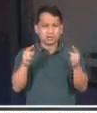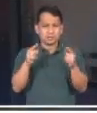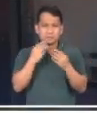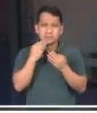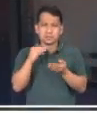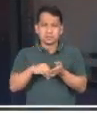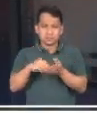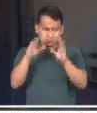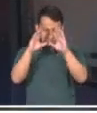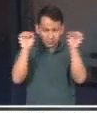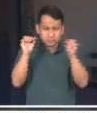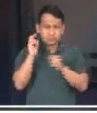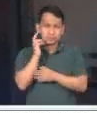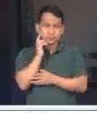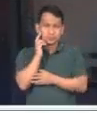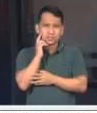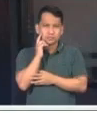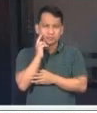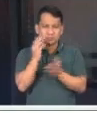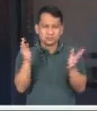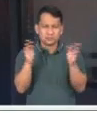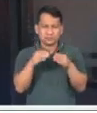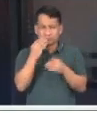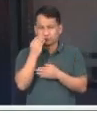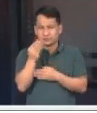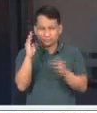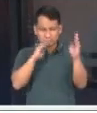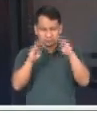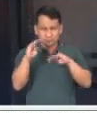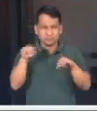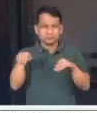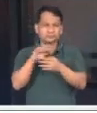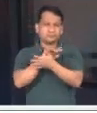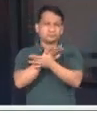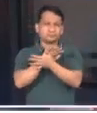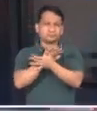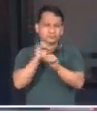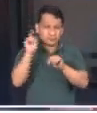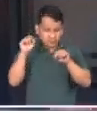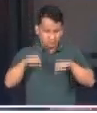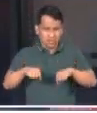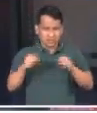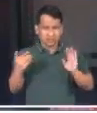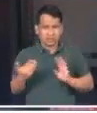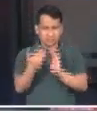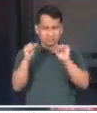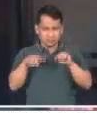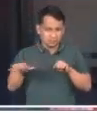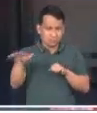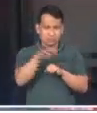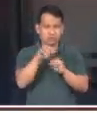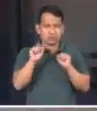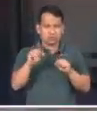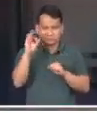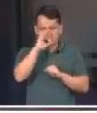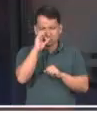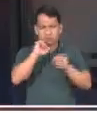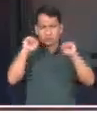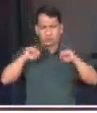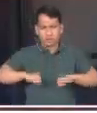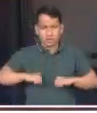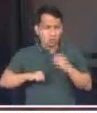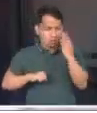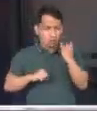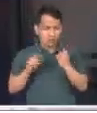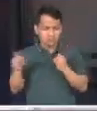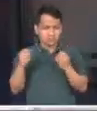kagabi, sinabi ng Pangulo na maliit na bagay ang problema sa COVID-19 at kaya itong harapin ng mga Pilipino.